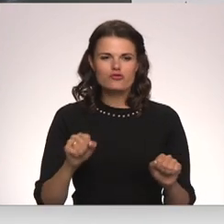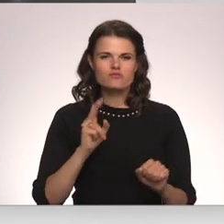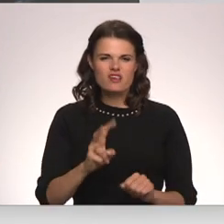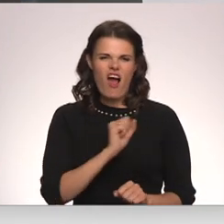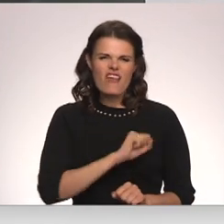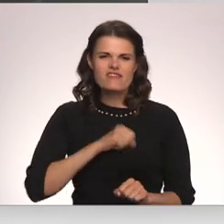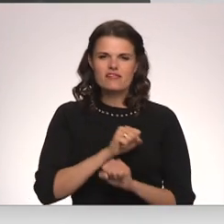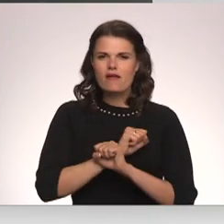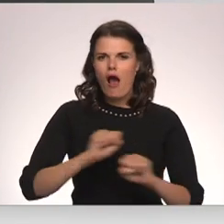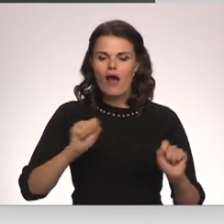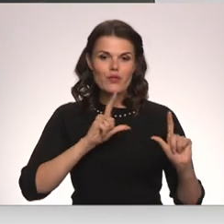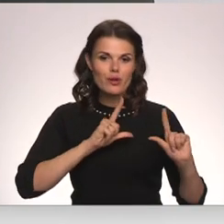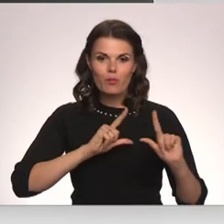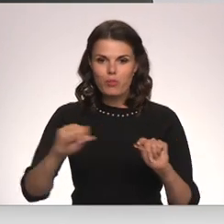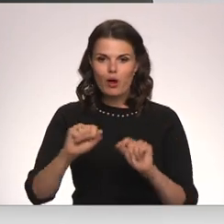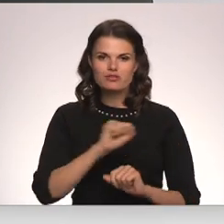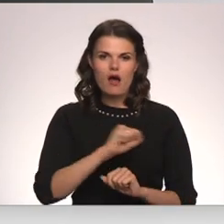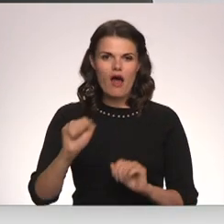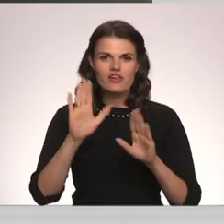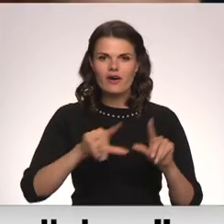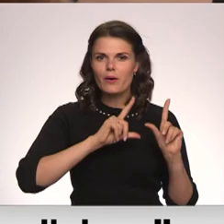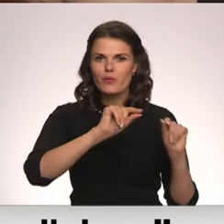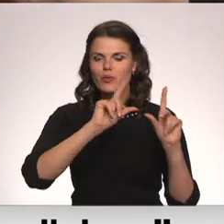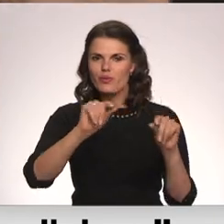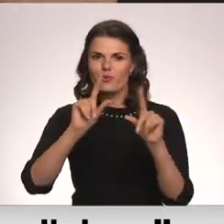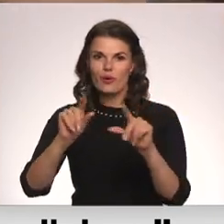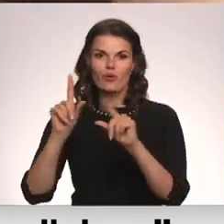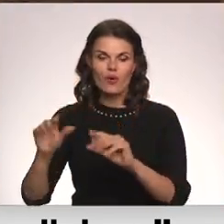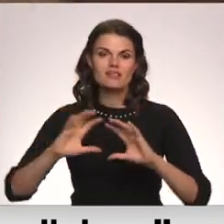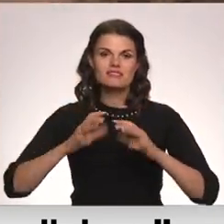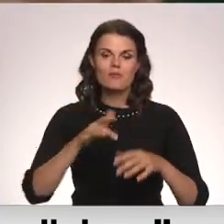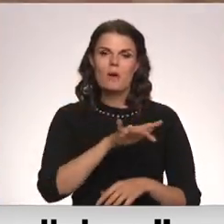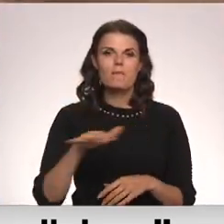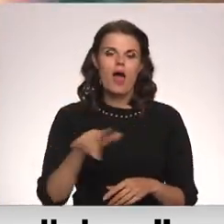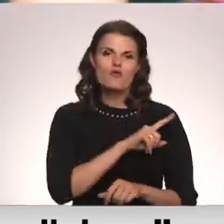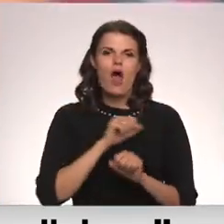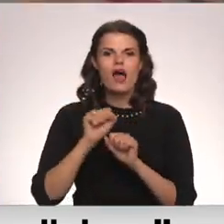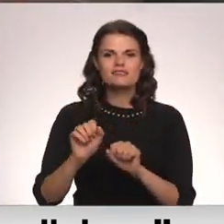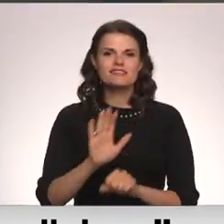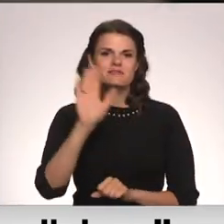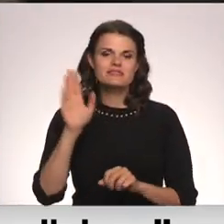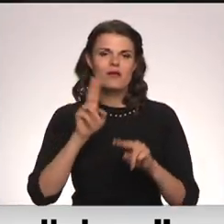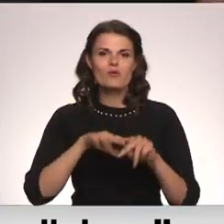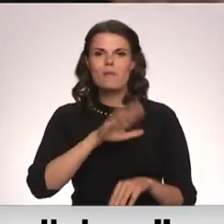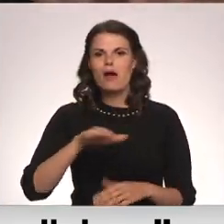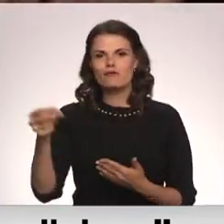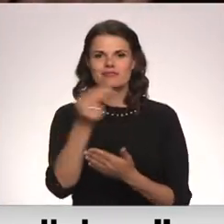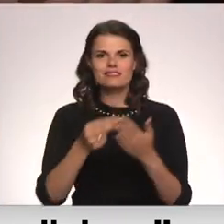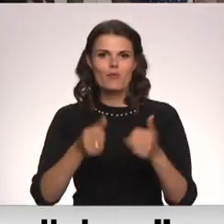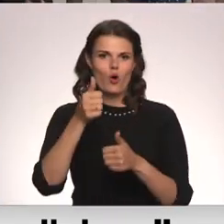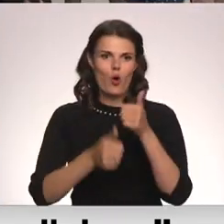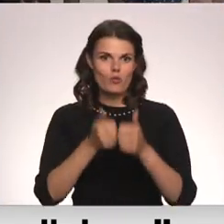nikni ātri brauc, ka ātri visu var nokļūt. Starptautiskā bērnu aizsardzības diena un bērnu zīmējumu konkurss